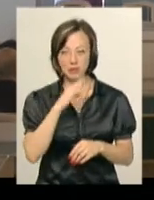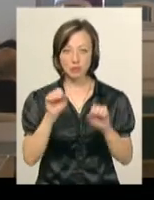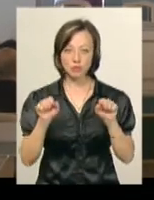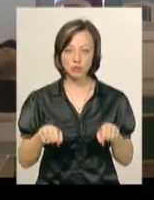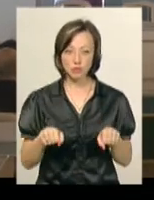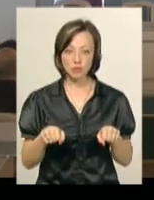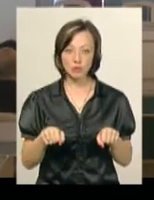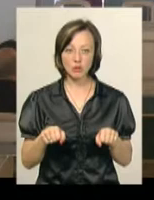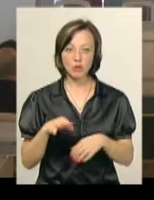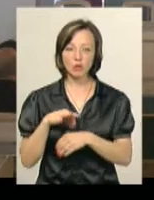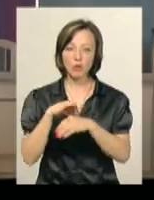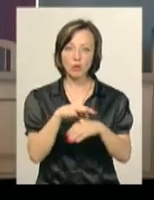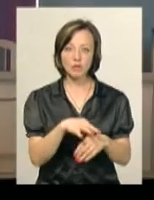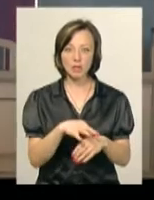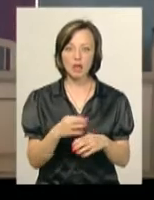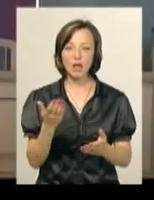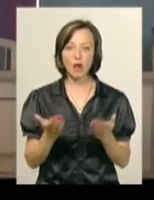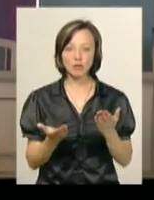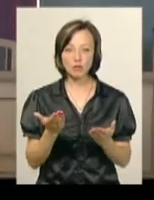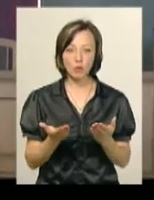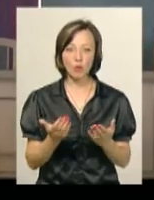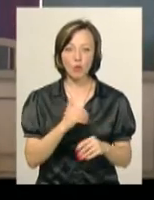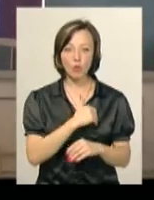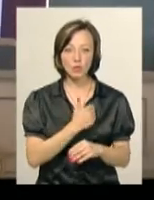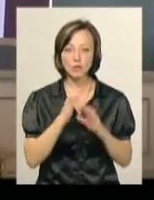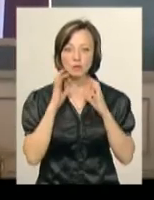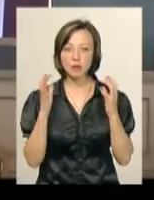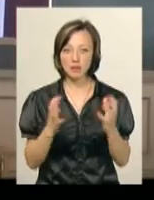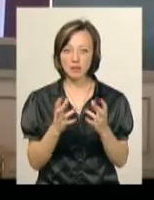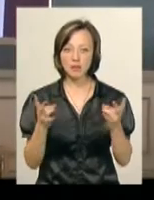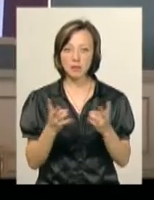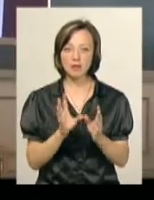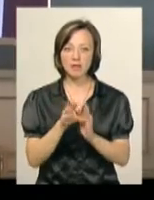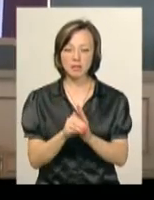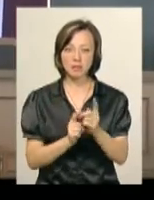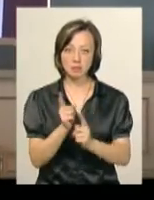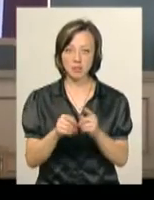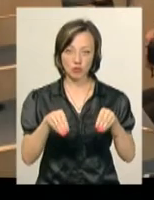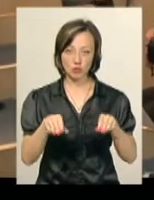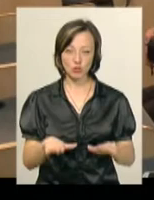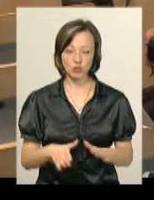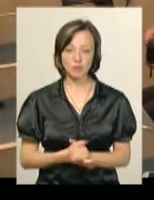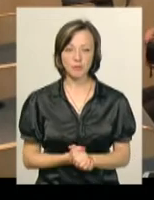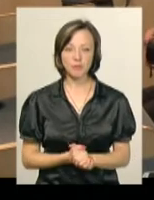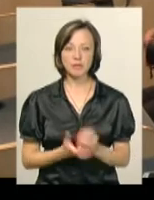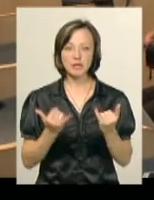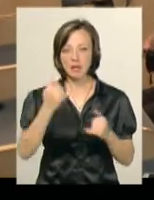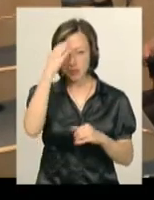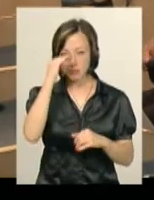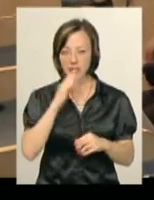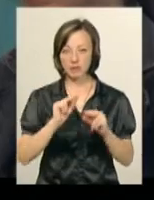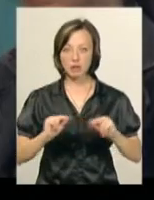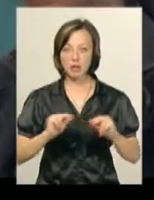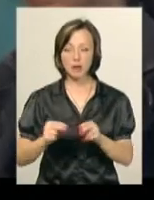їх довозити. Якщо ми хочемо зберегти, то треба внести зміни до рішення. Наразі батьки та вчителі, які